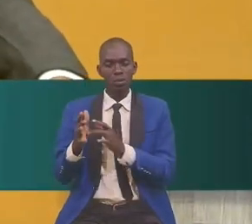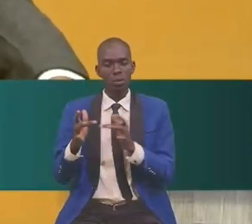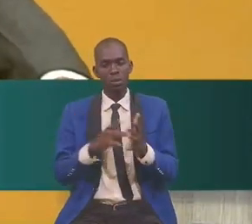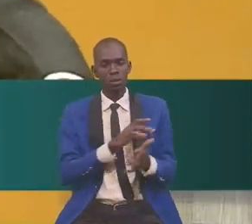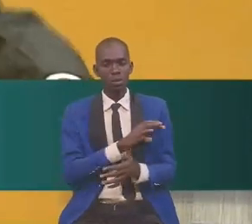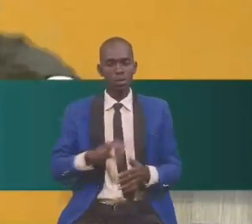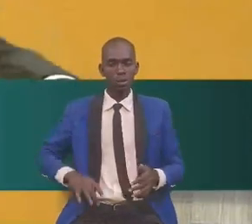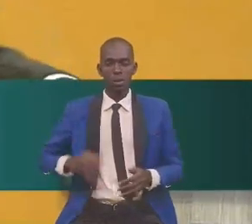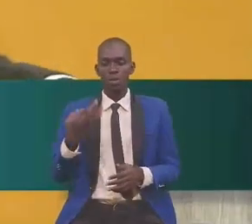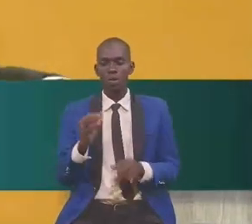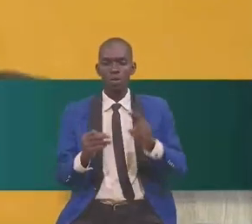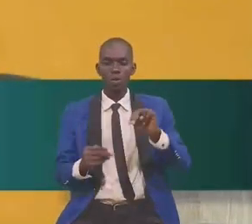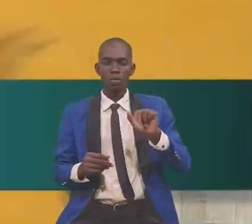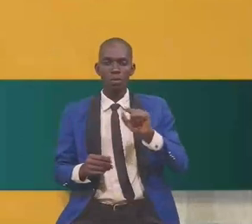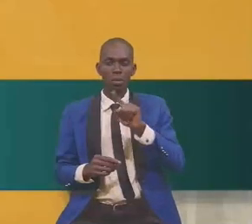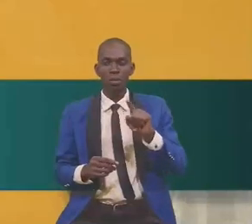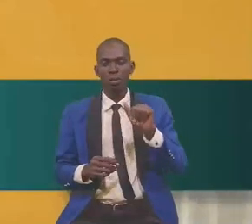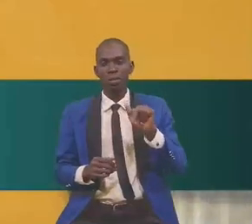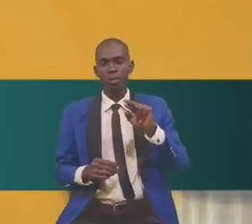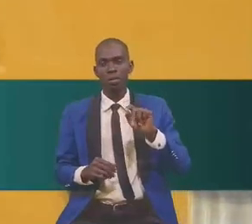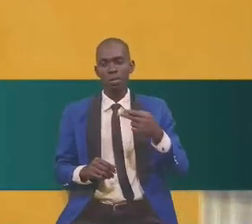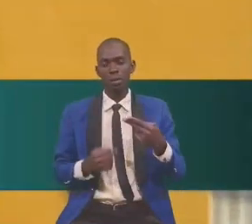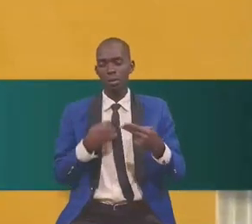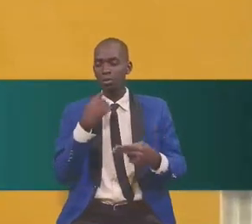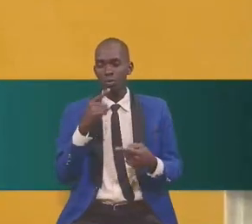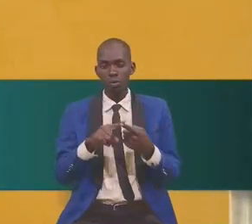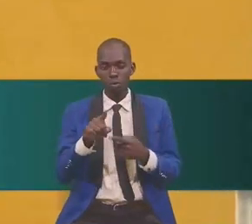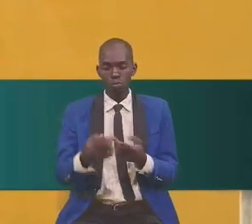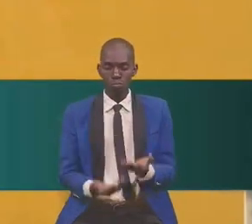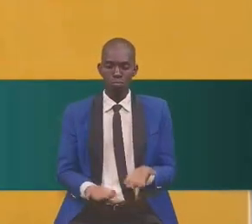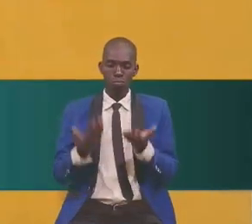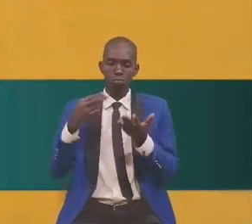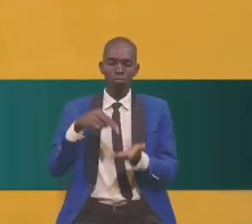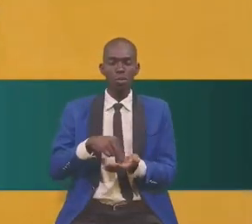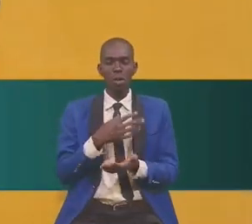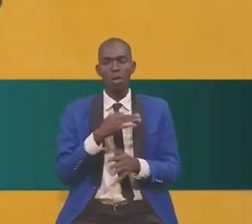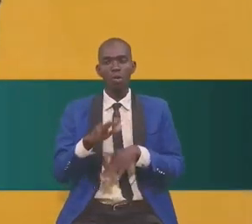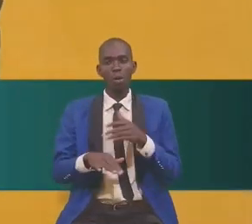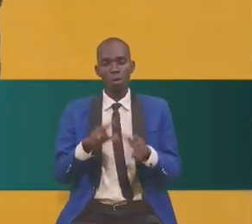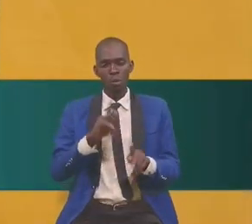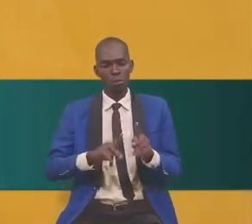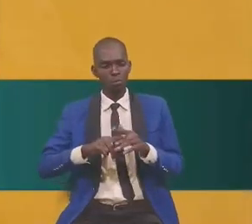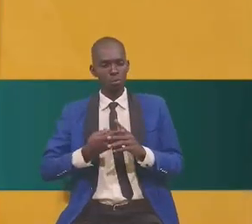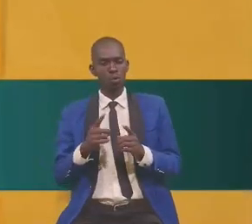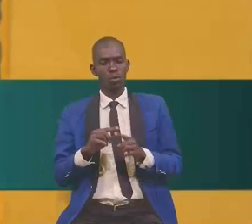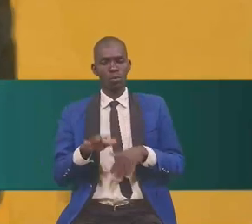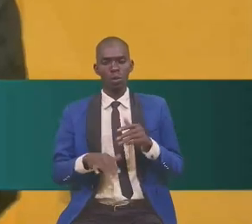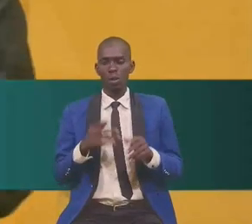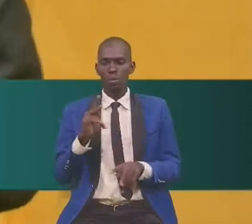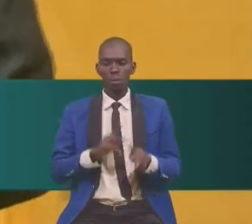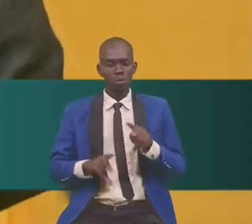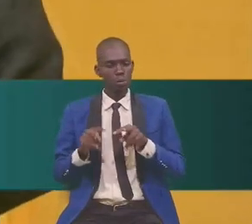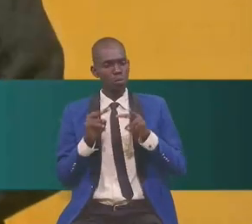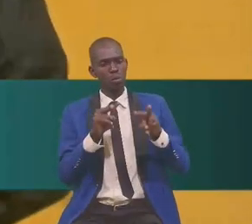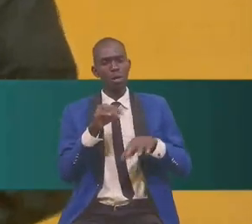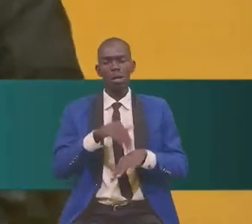lève-toi et marche. Et l'homme se leva et marcha. Et les gens regardaient Pierre comme si quelque